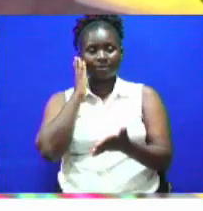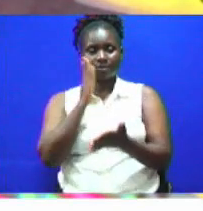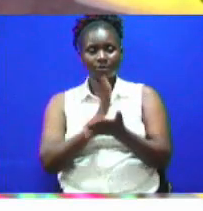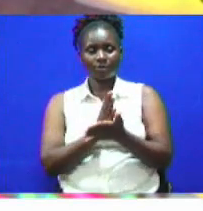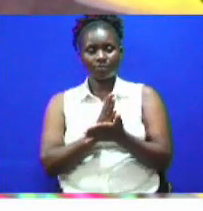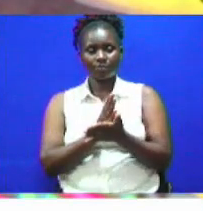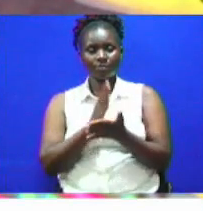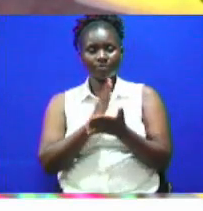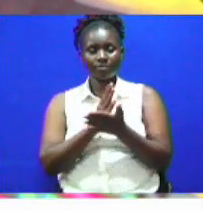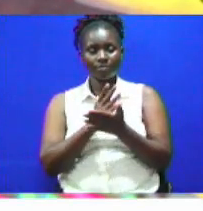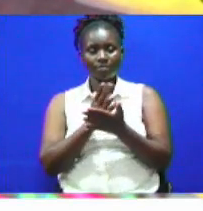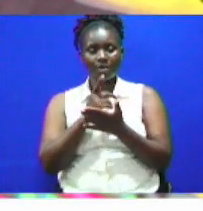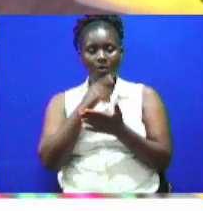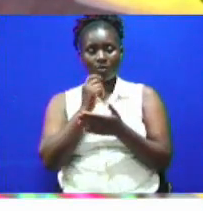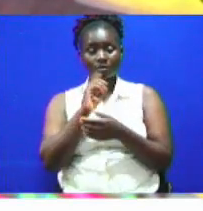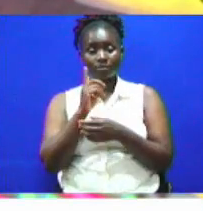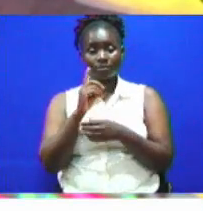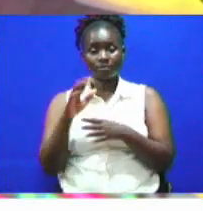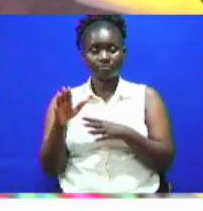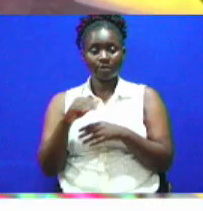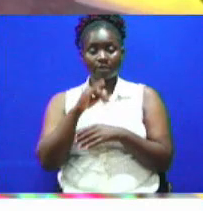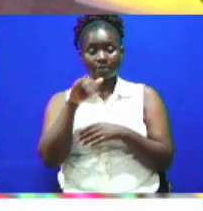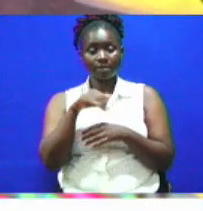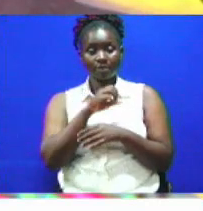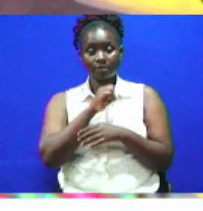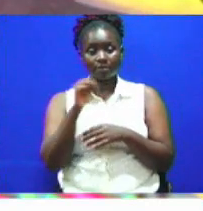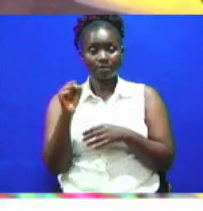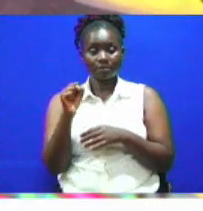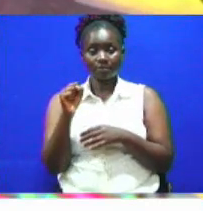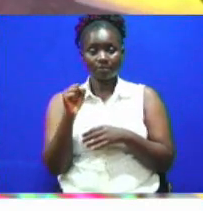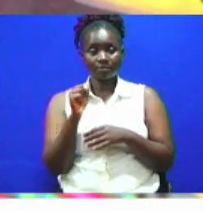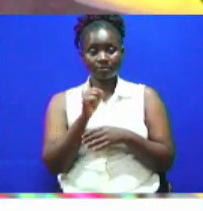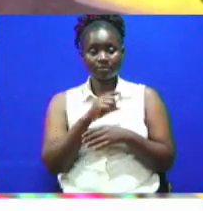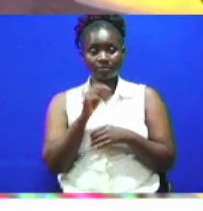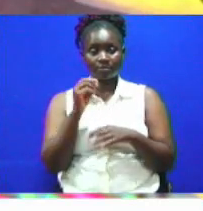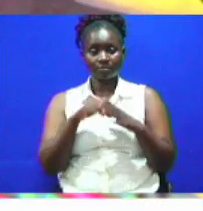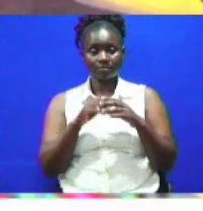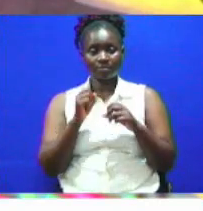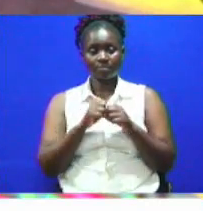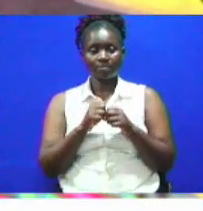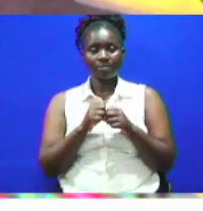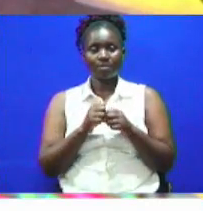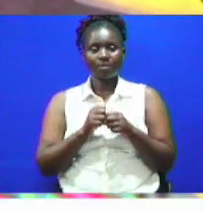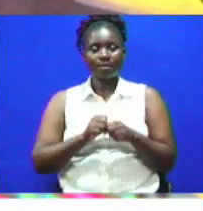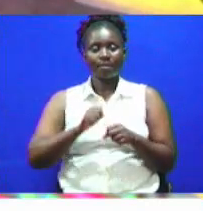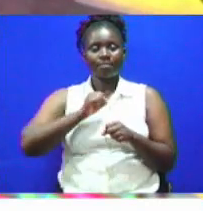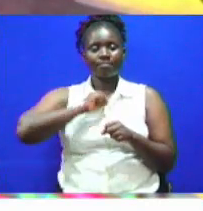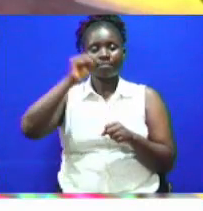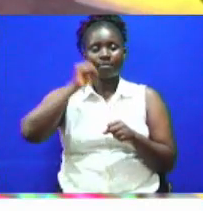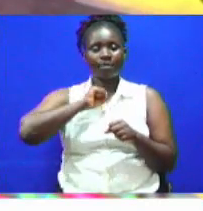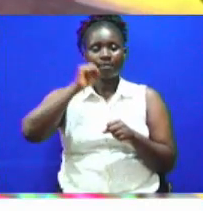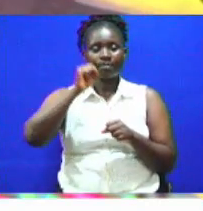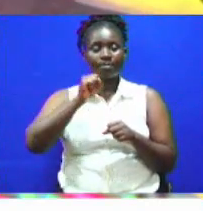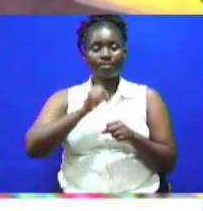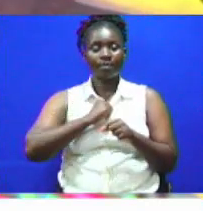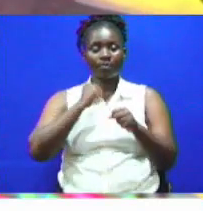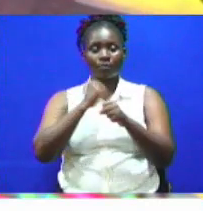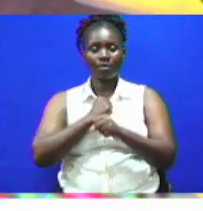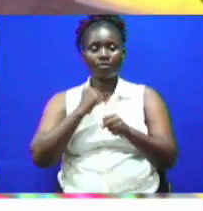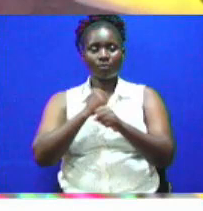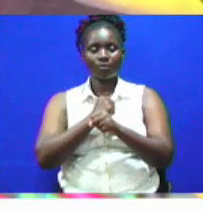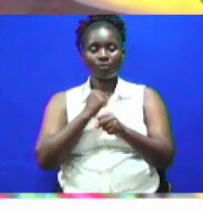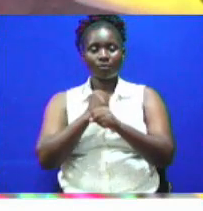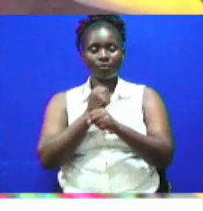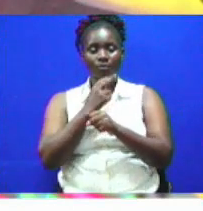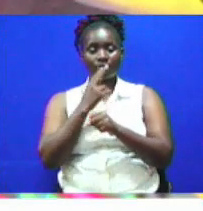ya borokia anene ba jss abanyarekobaga gwesonania amono korobekana no mugiro Bwemere moko bwate kanane